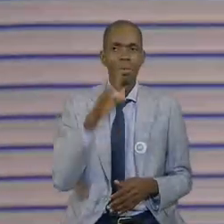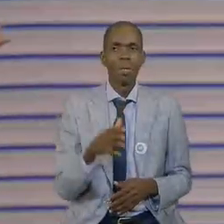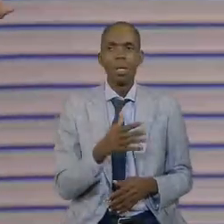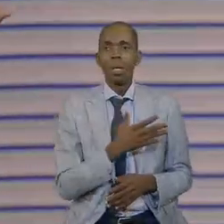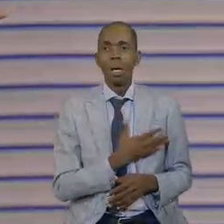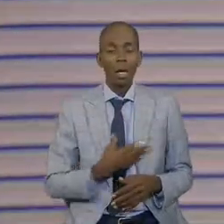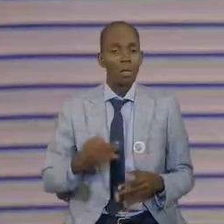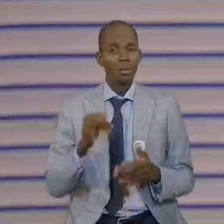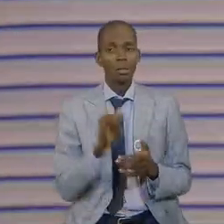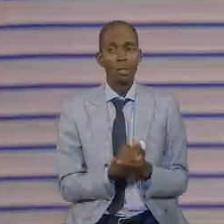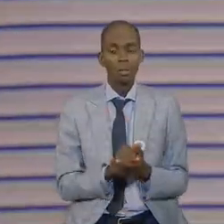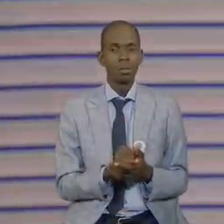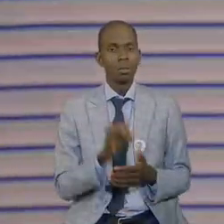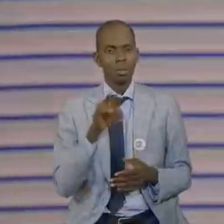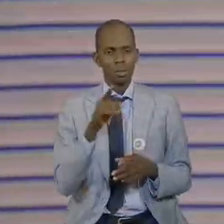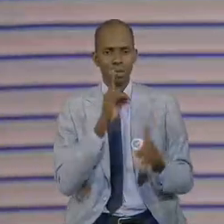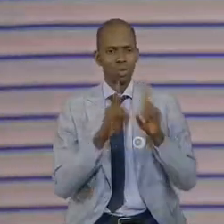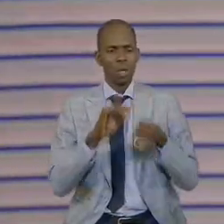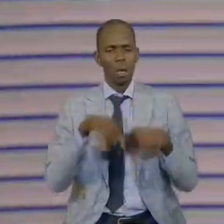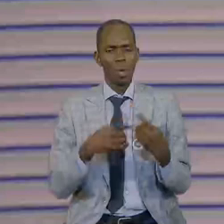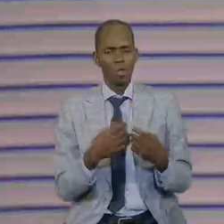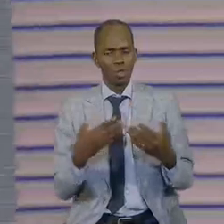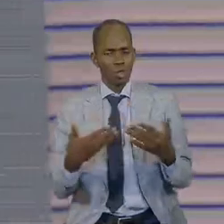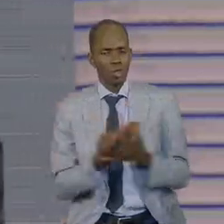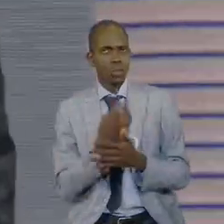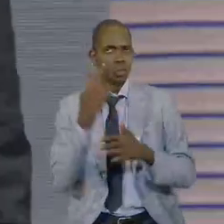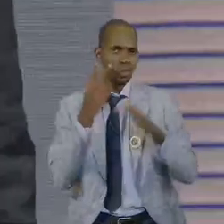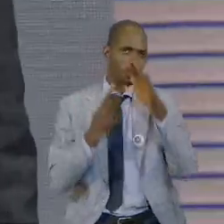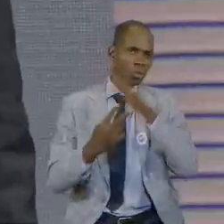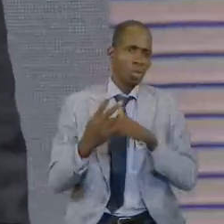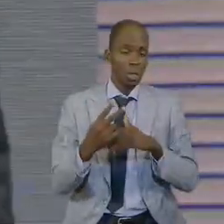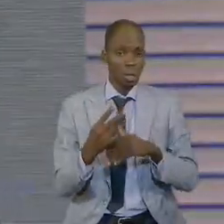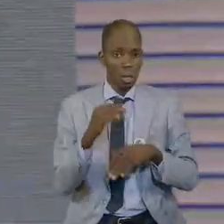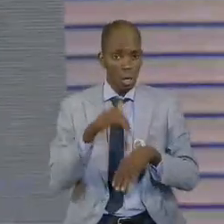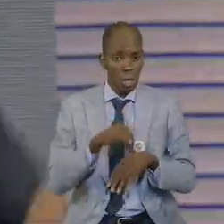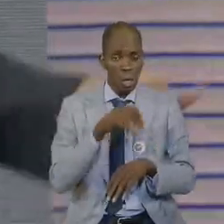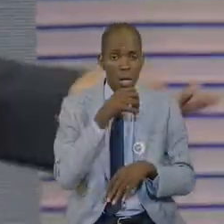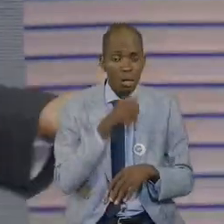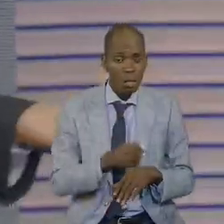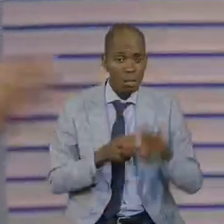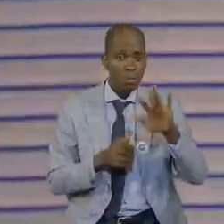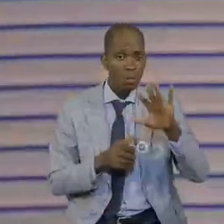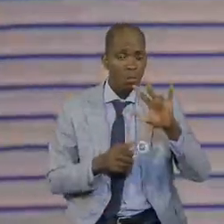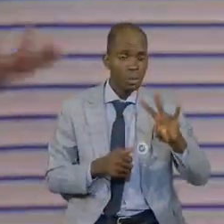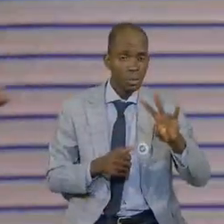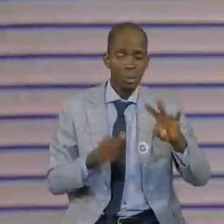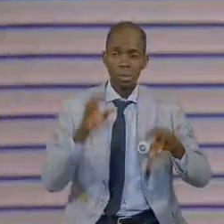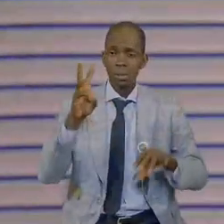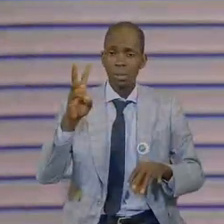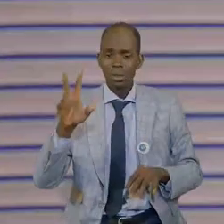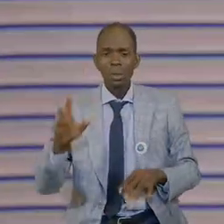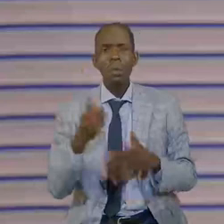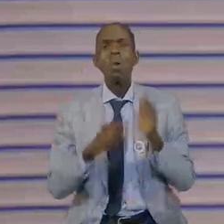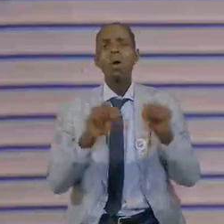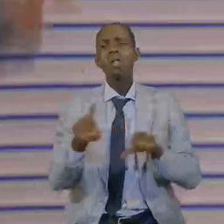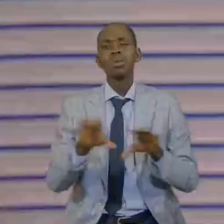A new vision, a new ministry, a new calling at 57, at 63. What can he do? They look at